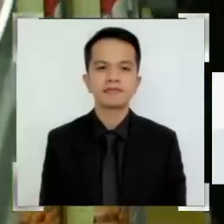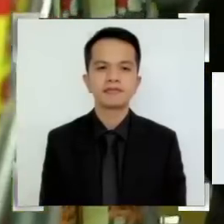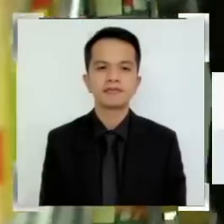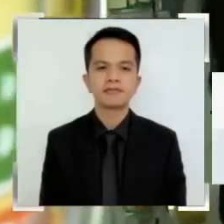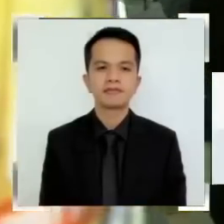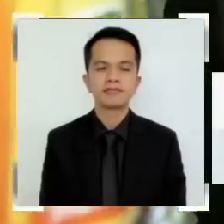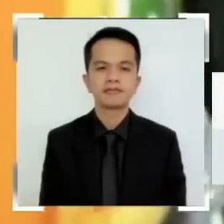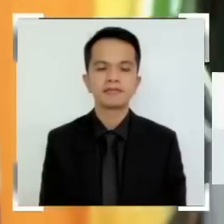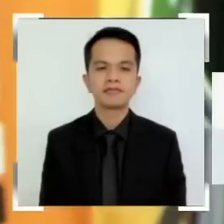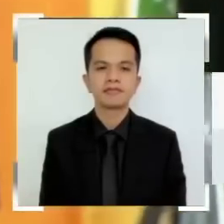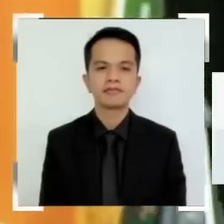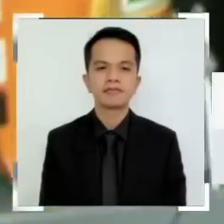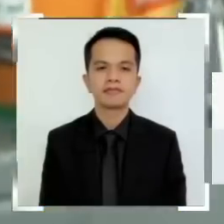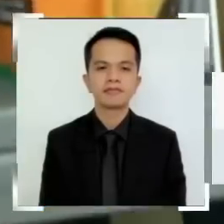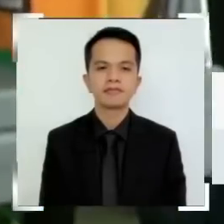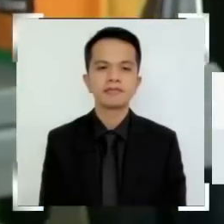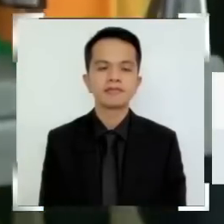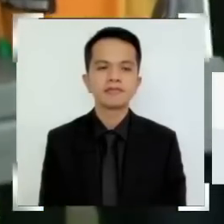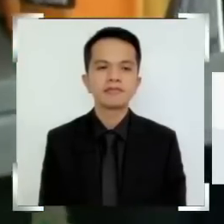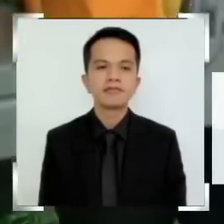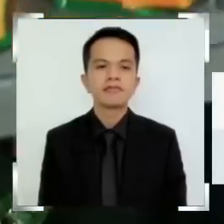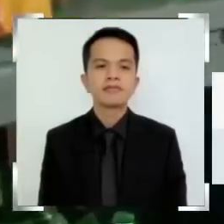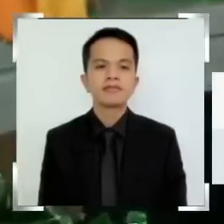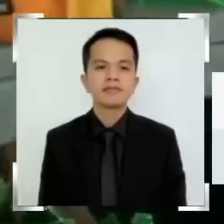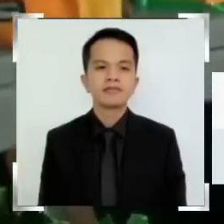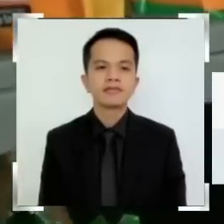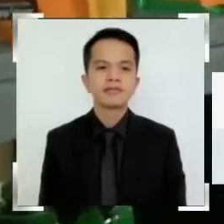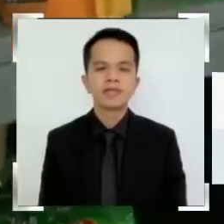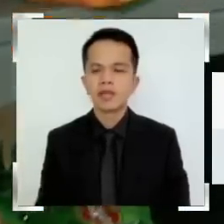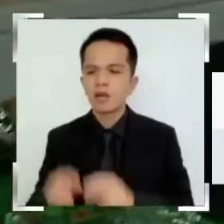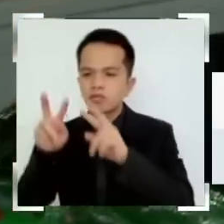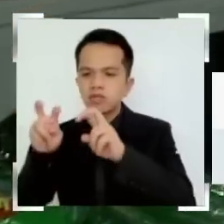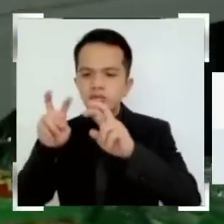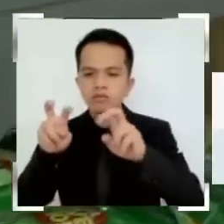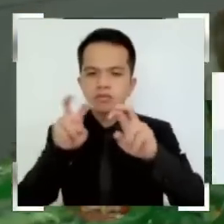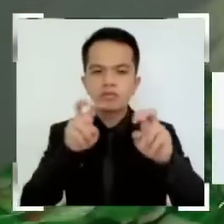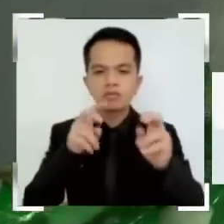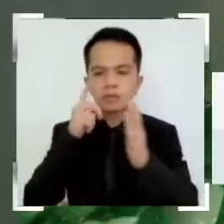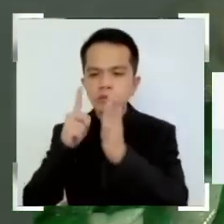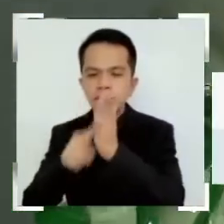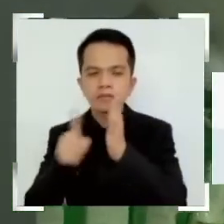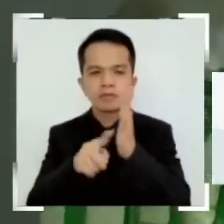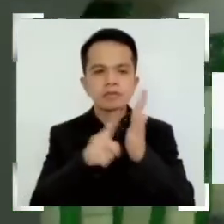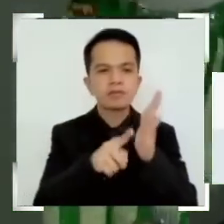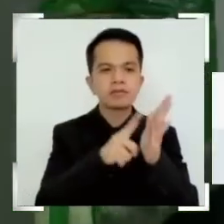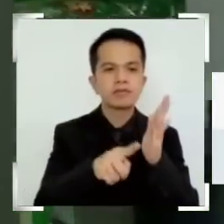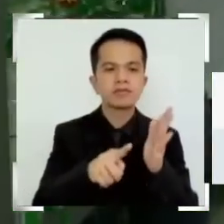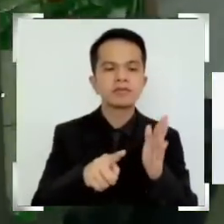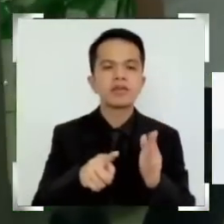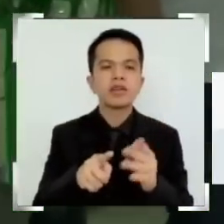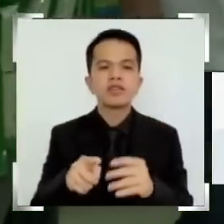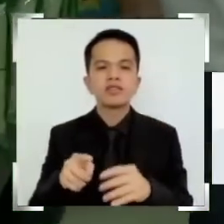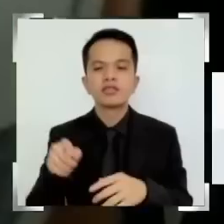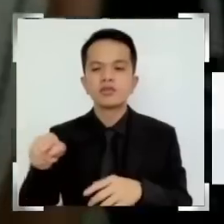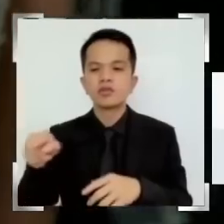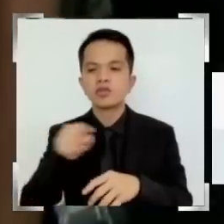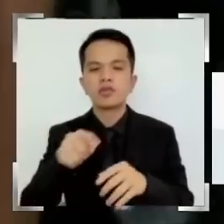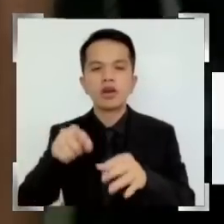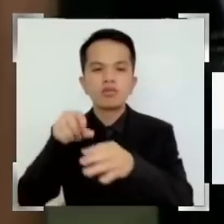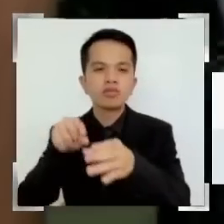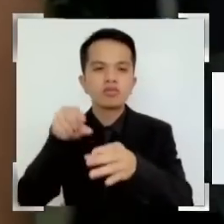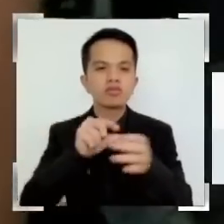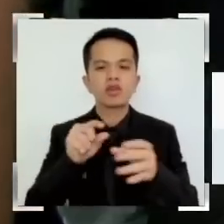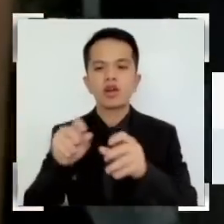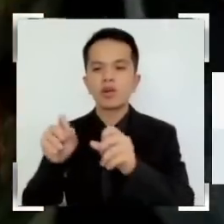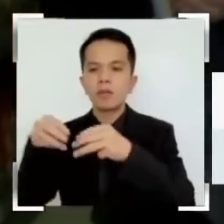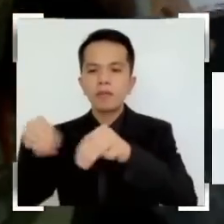Kabilang sa mga sinuri kanina ng Department of Trade and Industry at Quezon City Local Government sa ilang supermarket sa Quezon City, ang